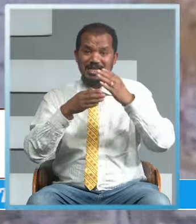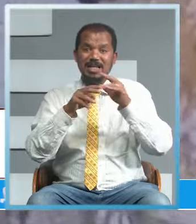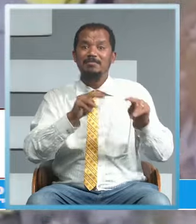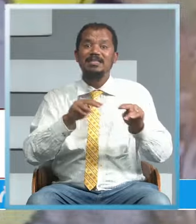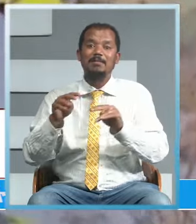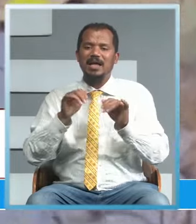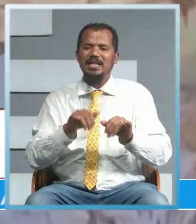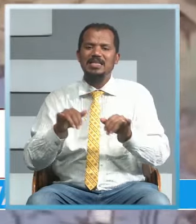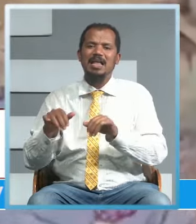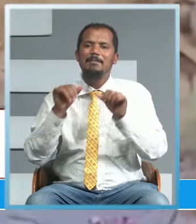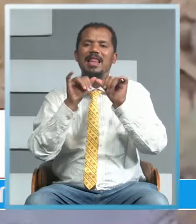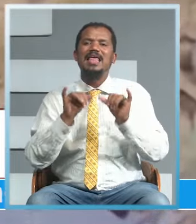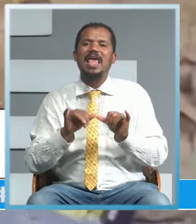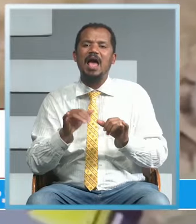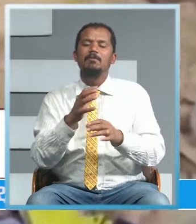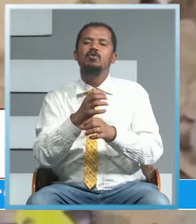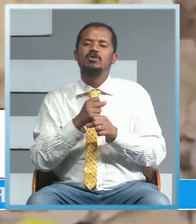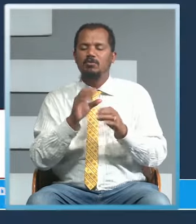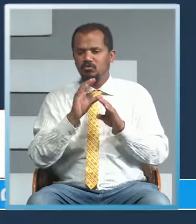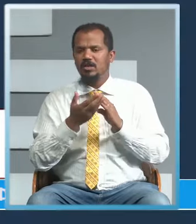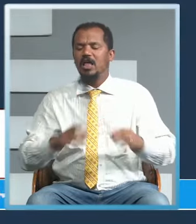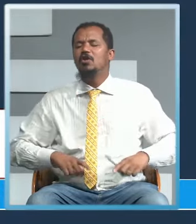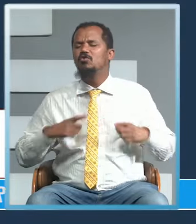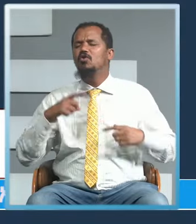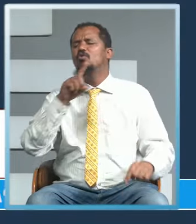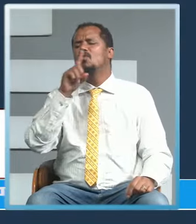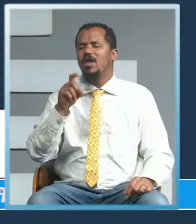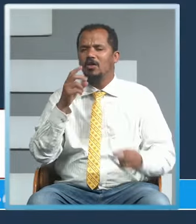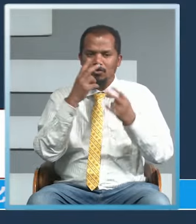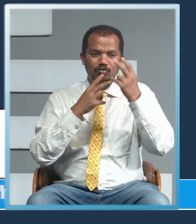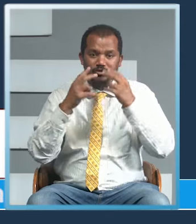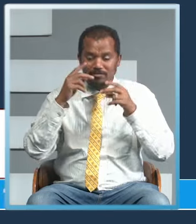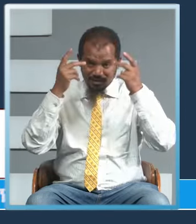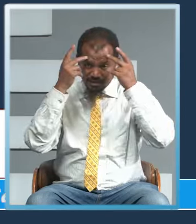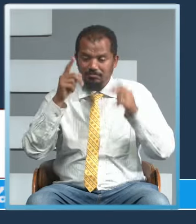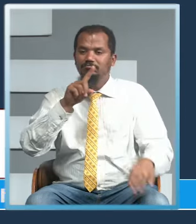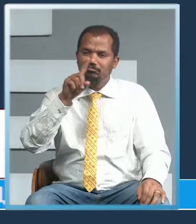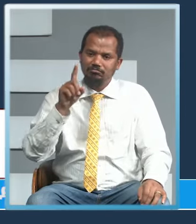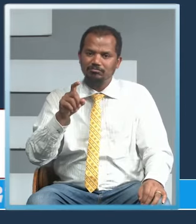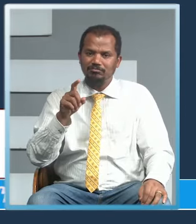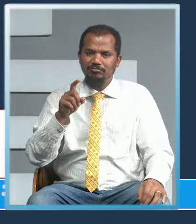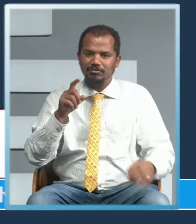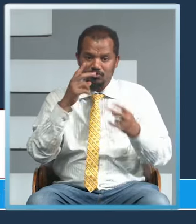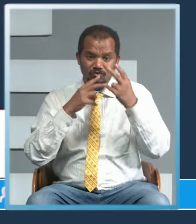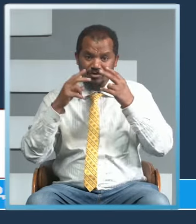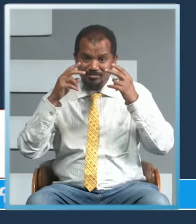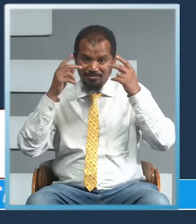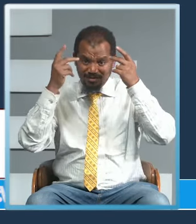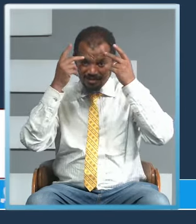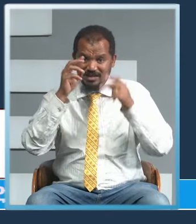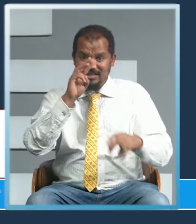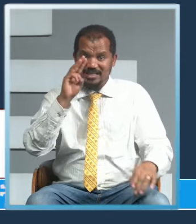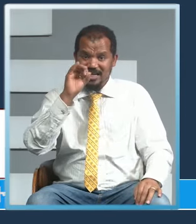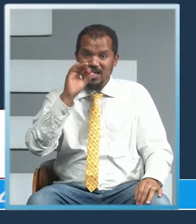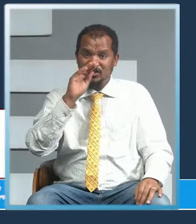የኮከብ ደረጃ ምደባ እንደ መለኪያ የሚወሰድበት ሁኔታ ይኖር ይሆን ስንል ቱሪዝም ቱሪዝም ሚኒስቴርን የጠየቀን ሲሆን የቱሪዝም ሚኒስትር